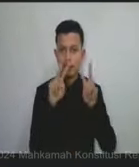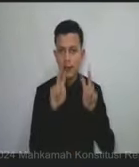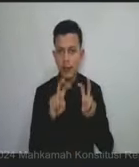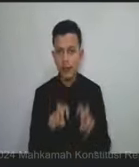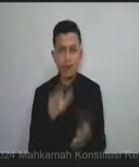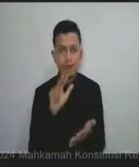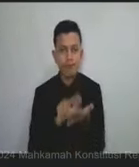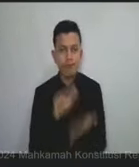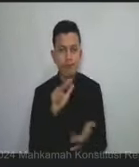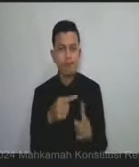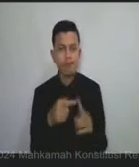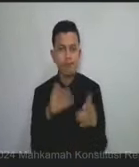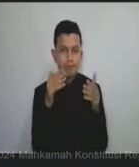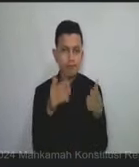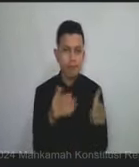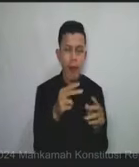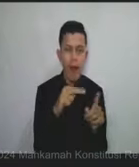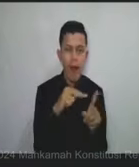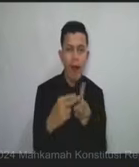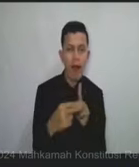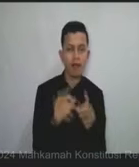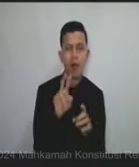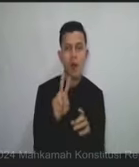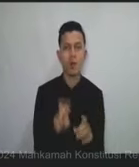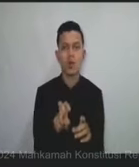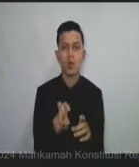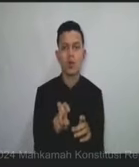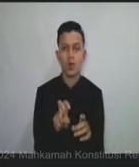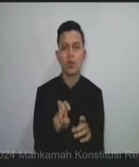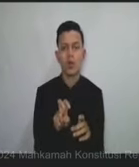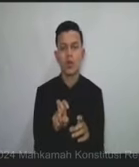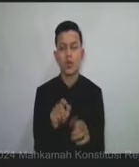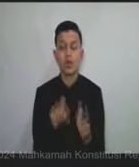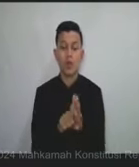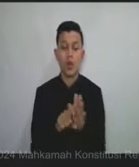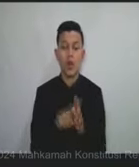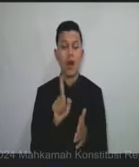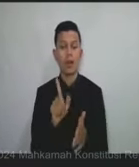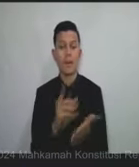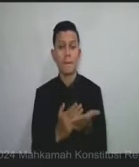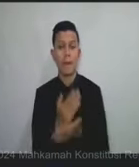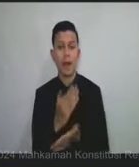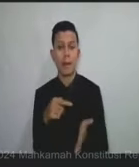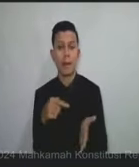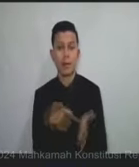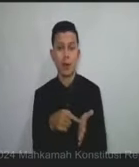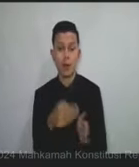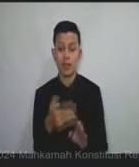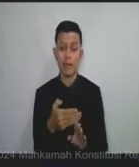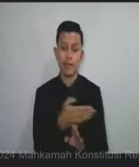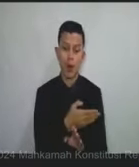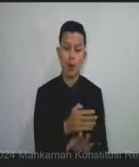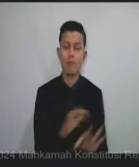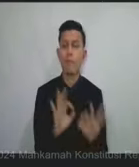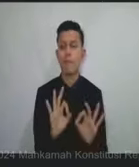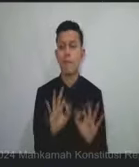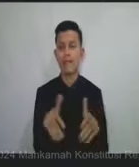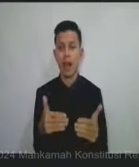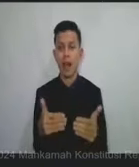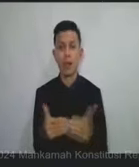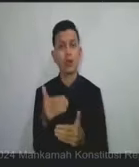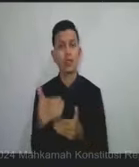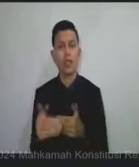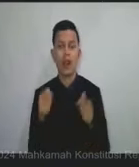memerhatikan berbagai aspek yang menjadi unsur adanya suatu pelangganan Pemilu baik yang dilakukan sebelum selama dan setelah masa